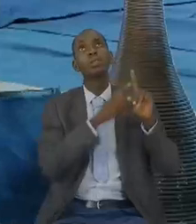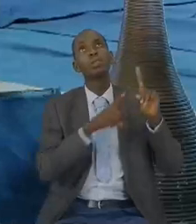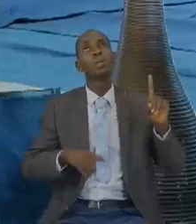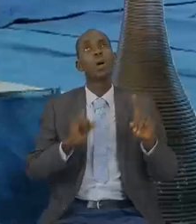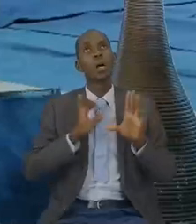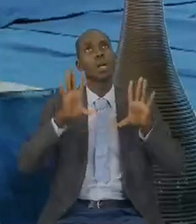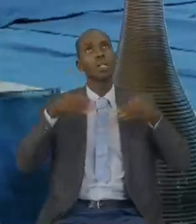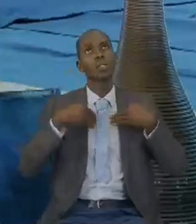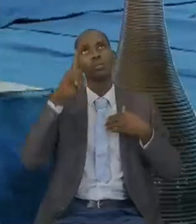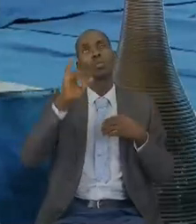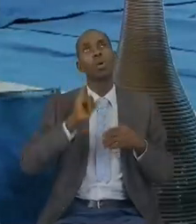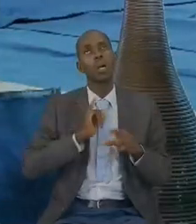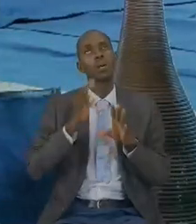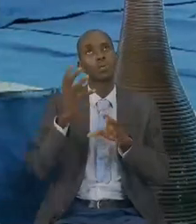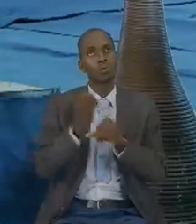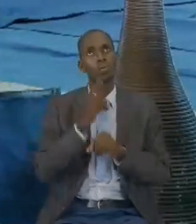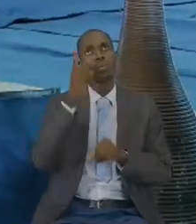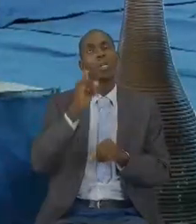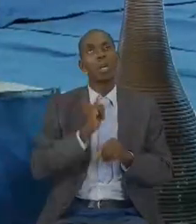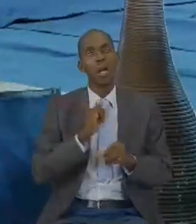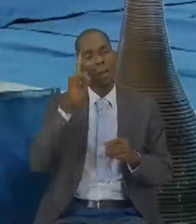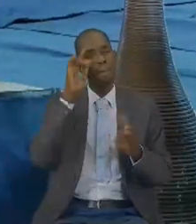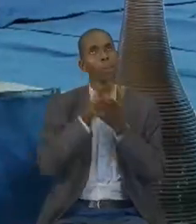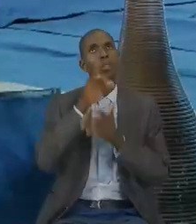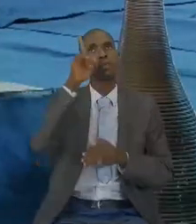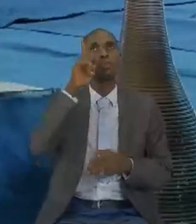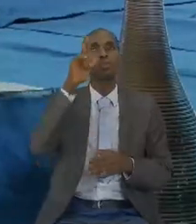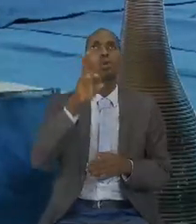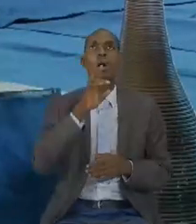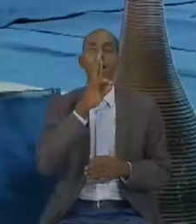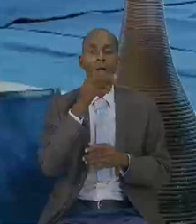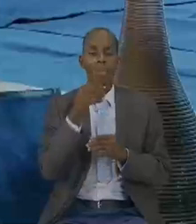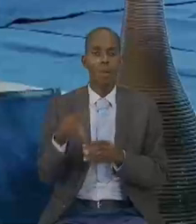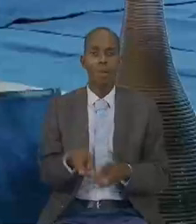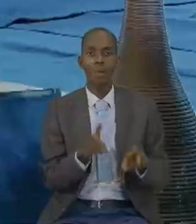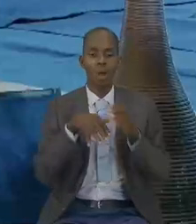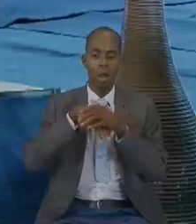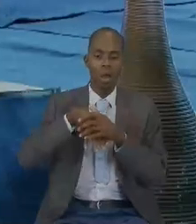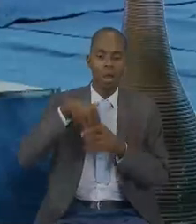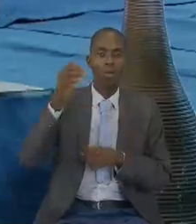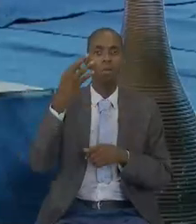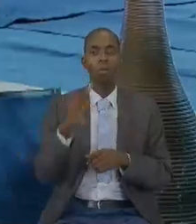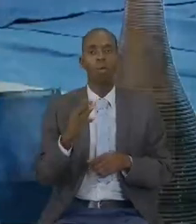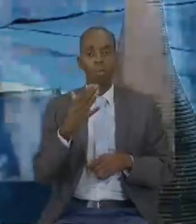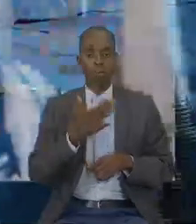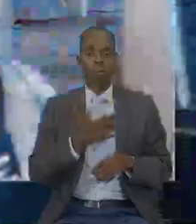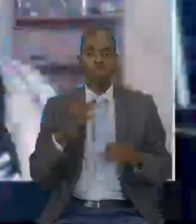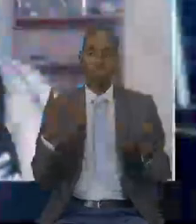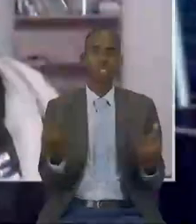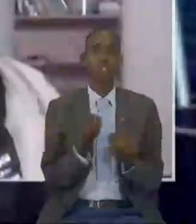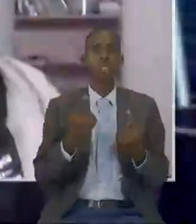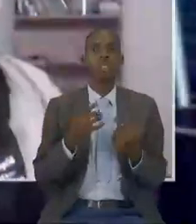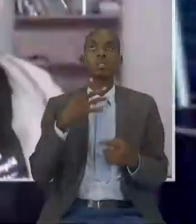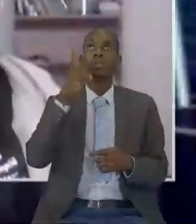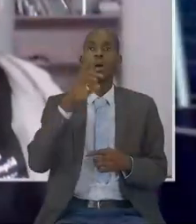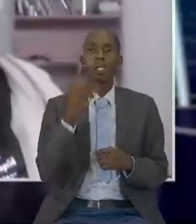Seigneur et tu dis, je t'accepte, je prends, je crois en toi. Tu auras la